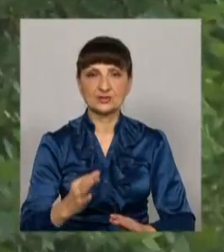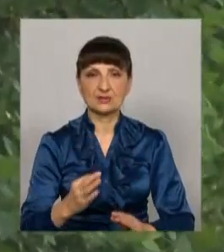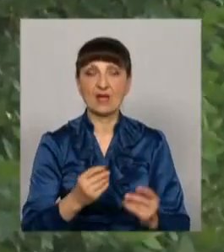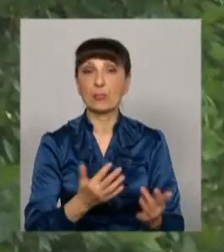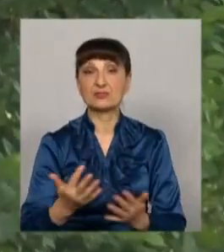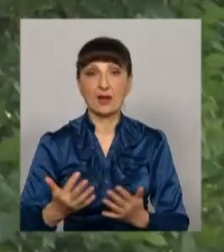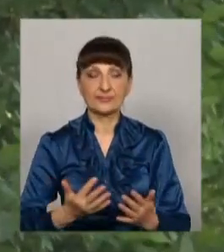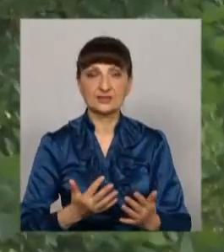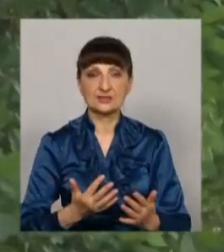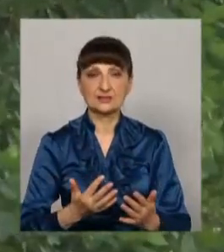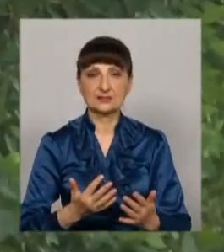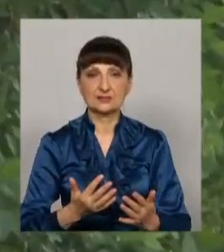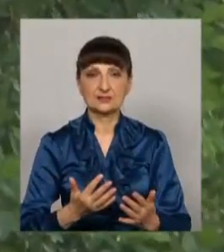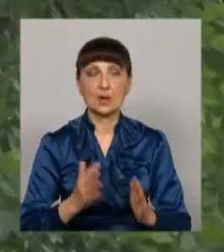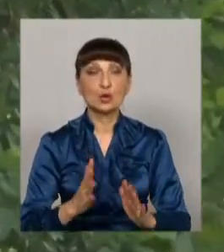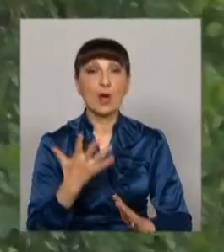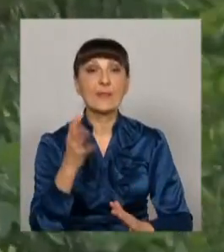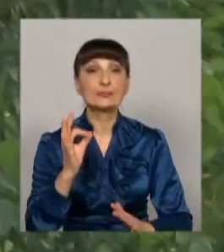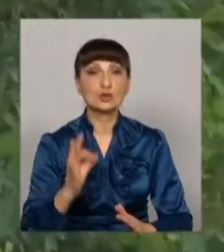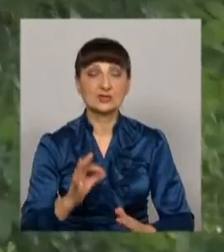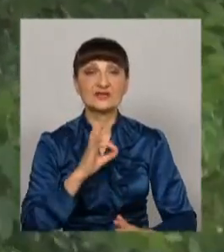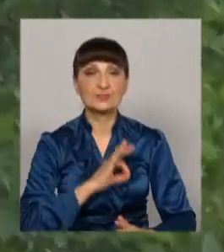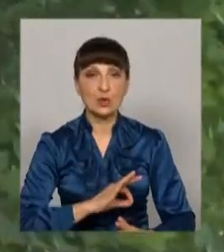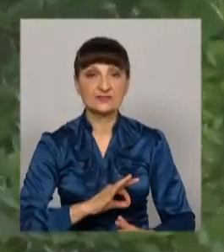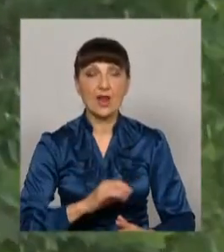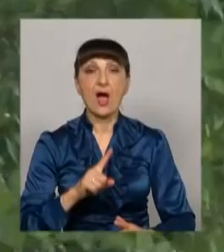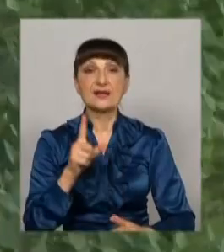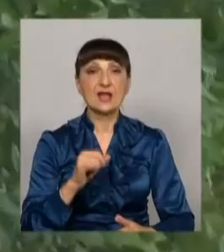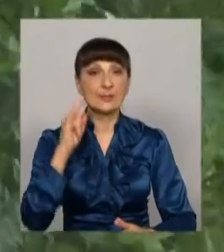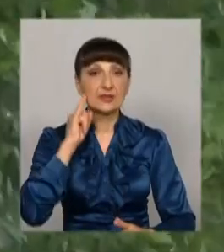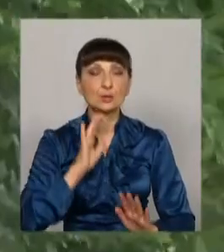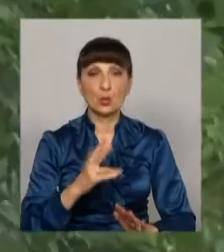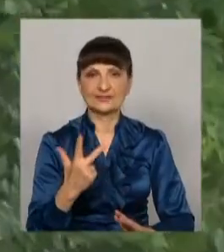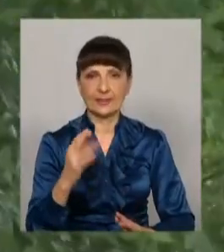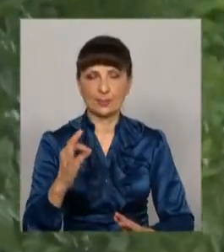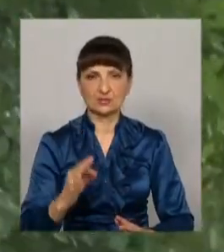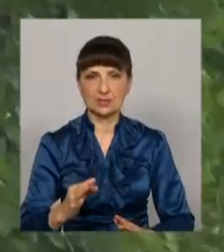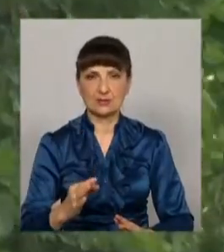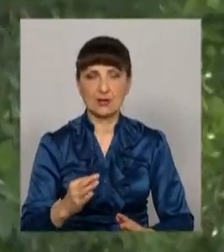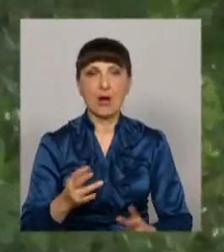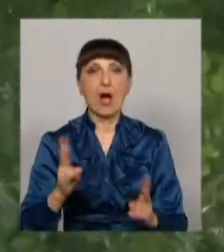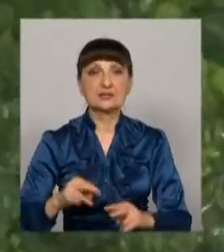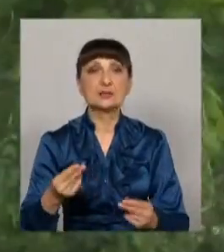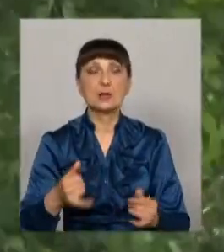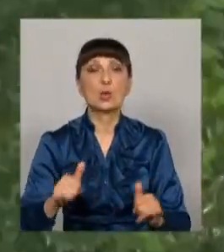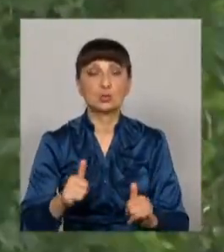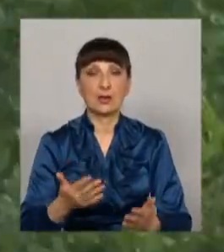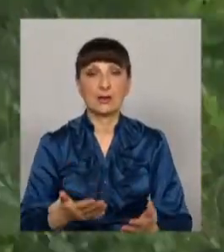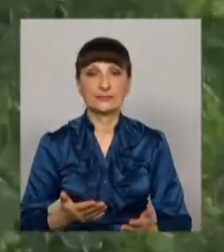потребности, от требуемой потребности, а в Западно-Казахстанской 3%. То есть,